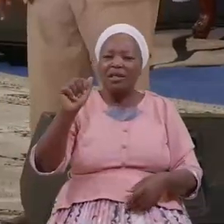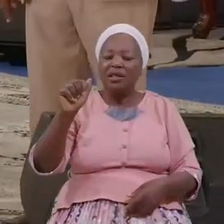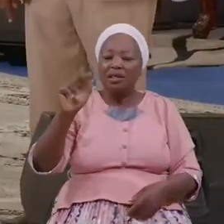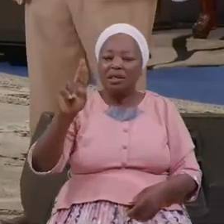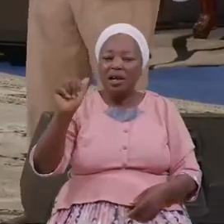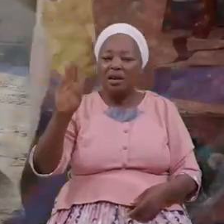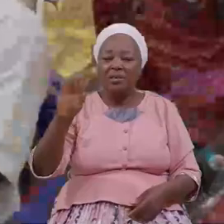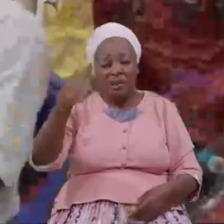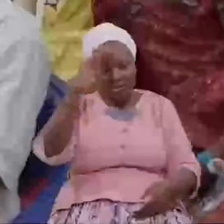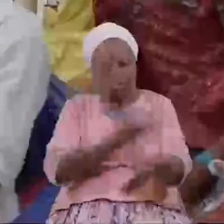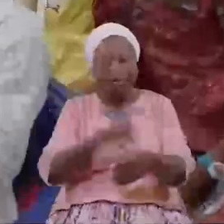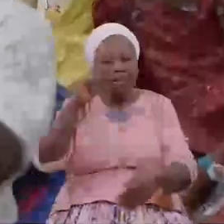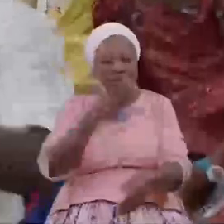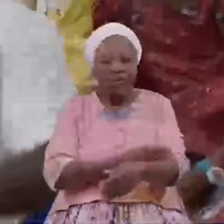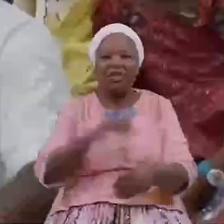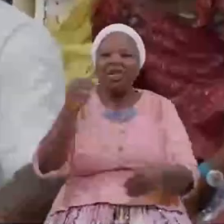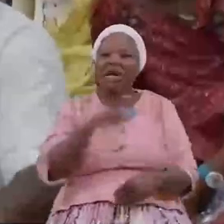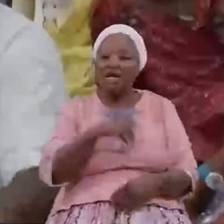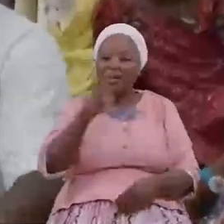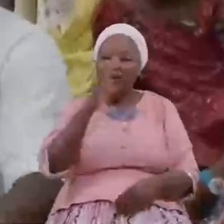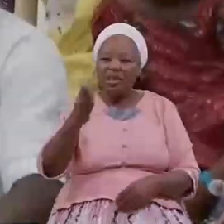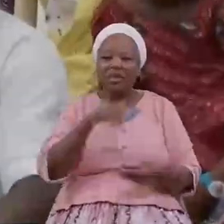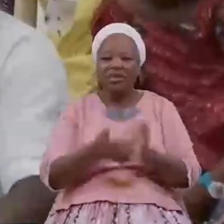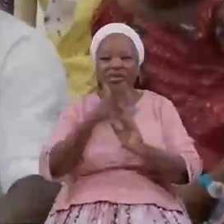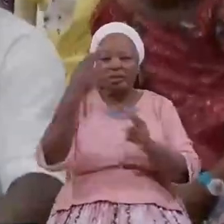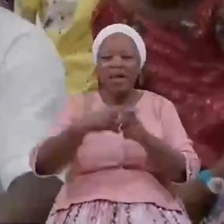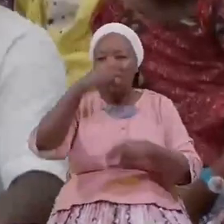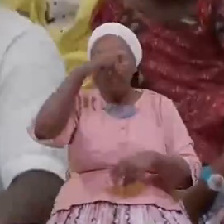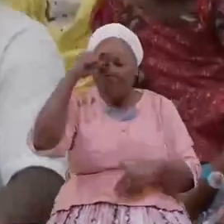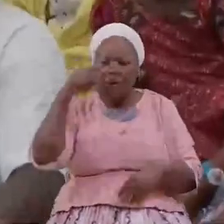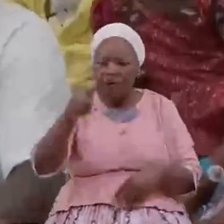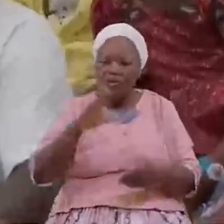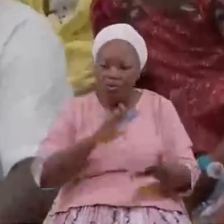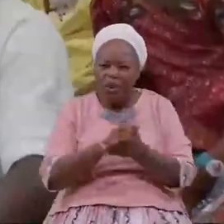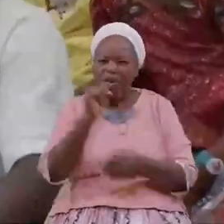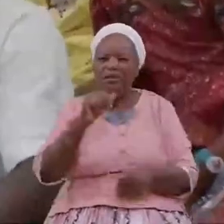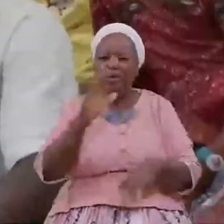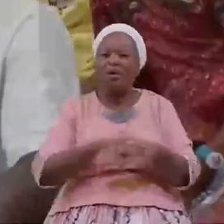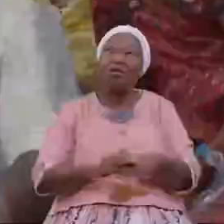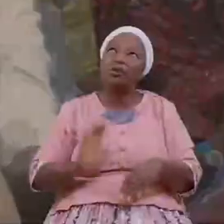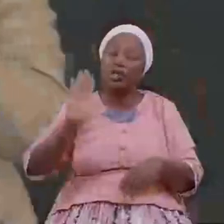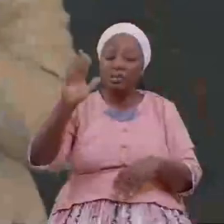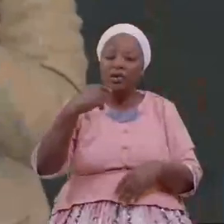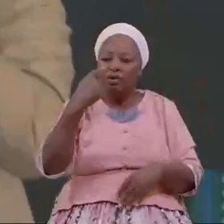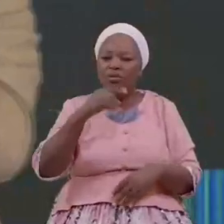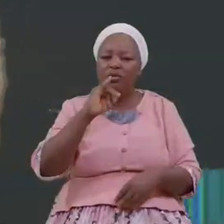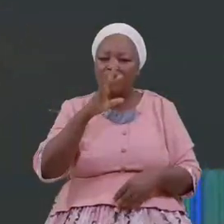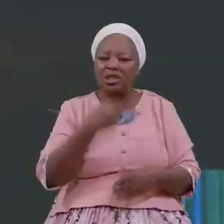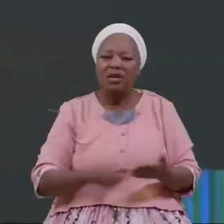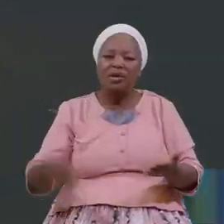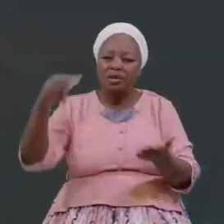de ce pays. Vous serez là au nom de Jésus-Christ. Parce que vous croyez, parce qu'il